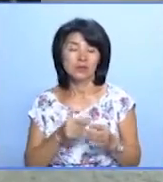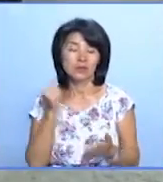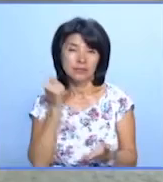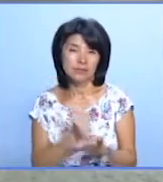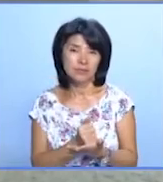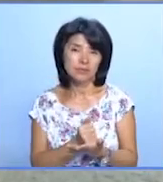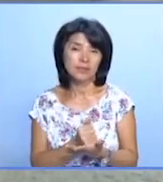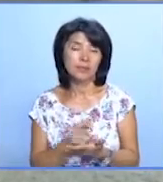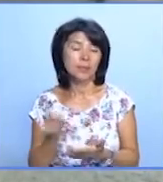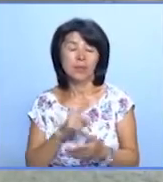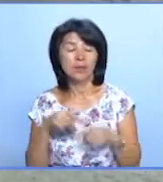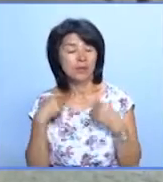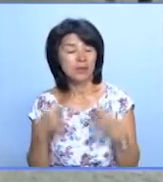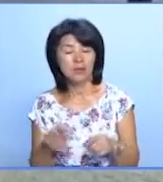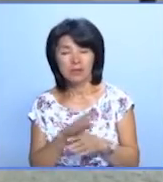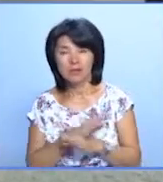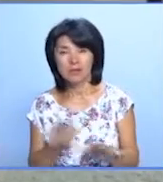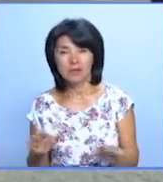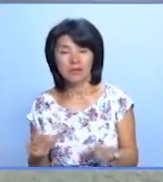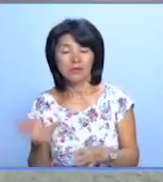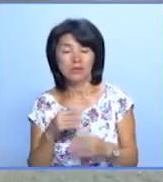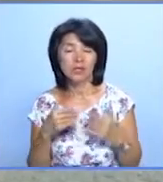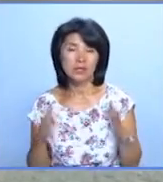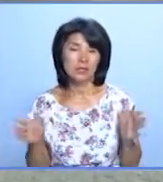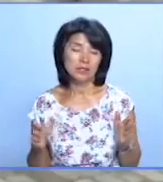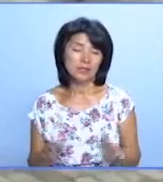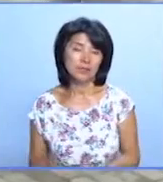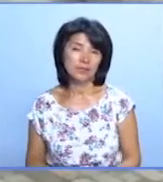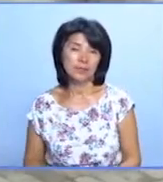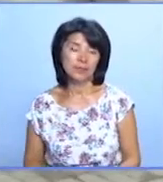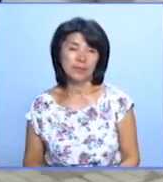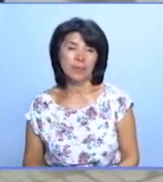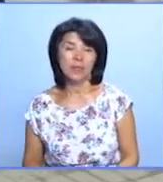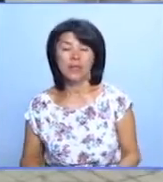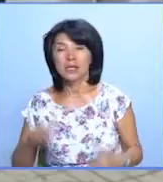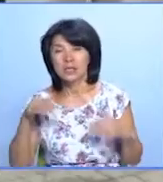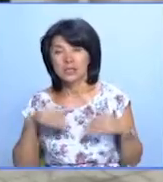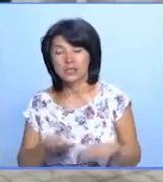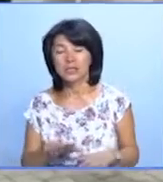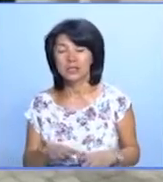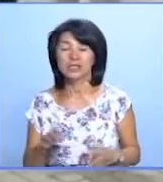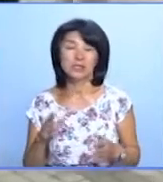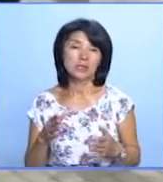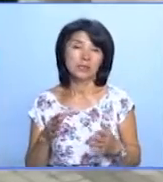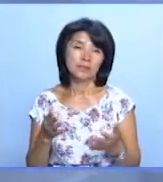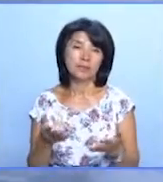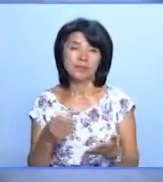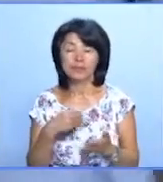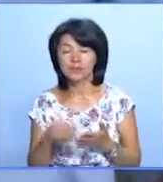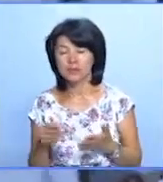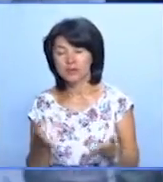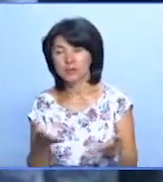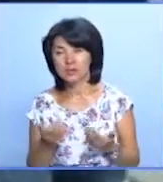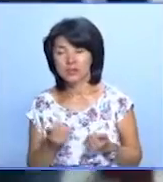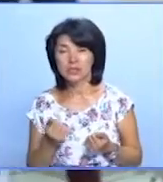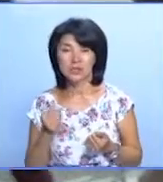того, чтобы не перепродавалось. Все было открыто, прозрачно. Решение приобрести товар принадлежит попечительскому совету общественного